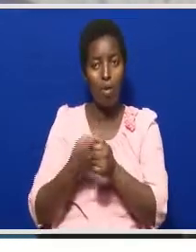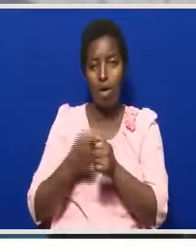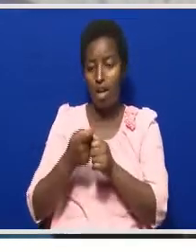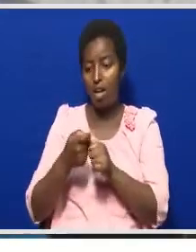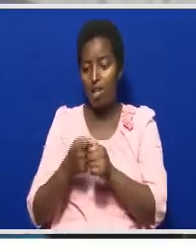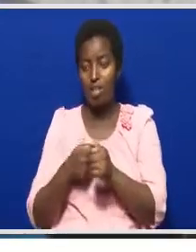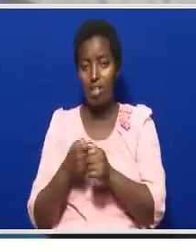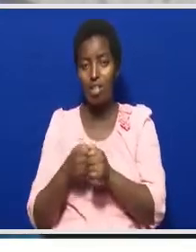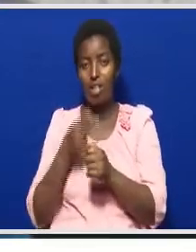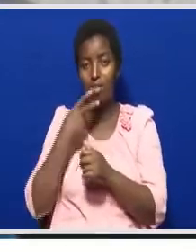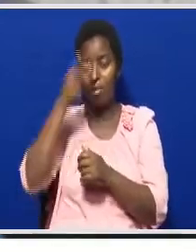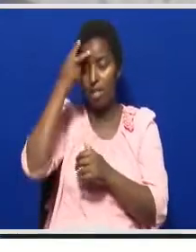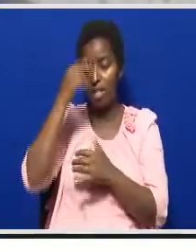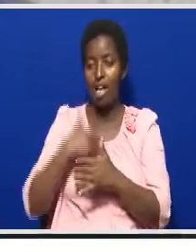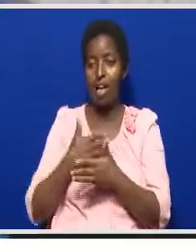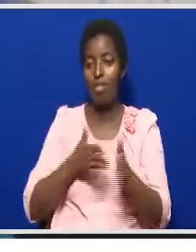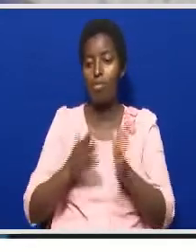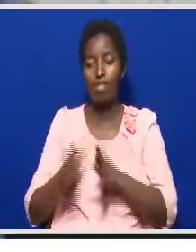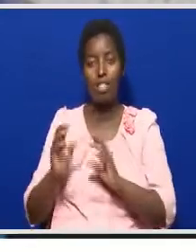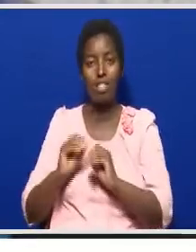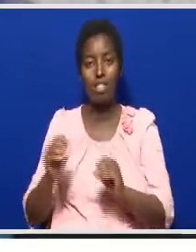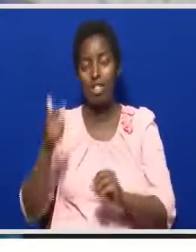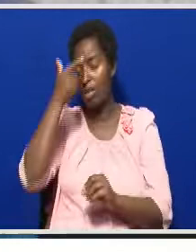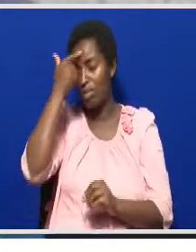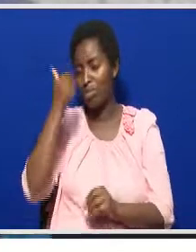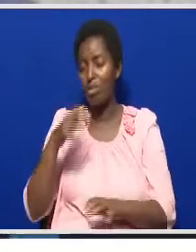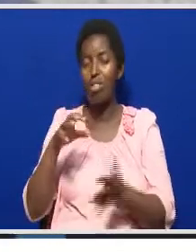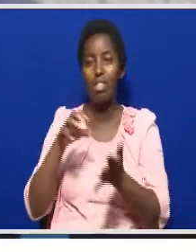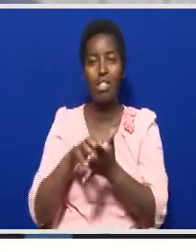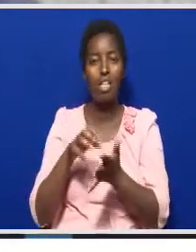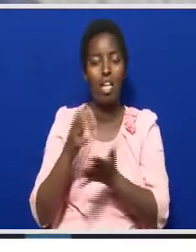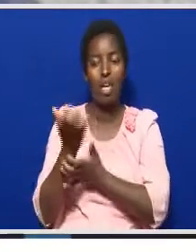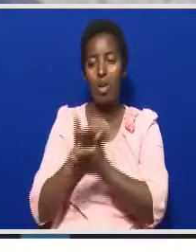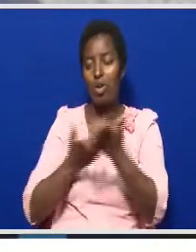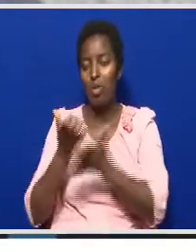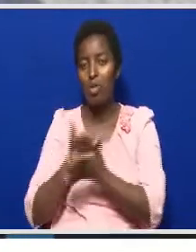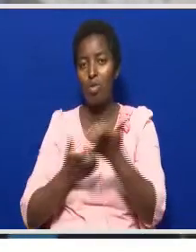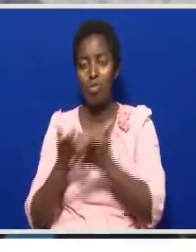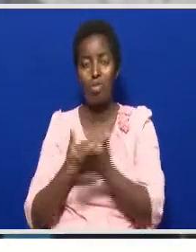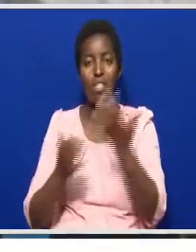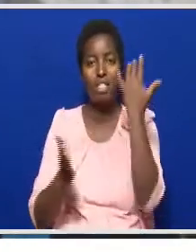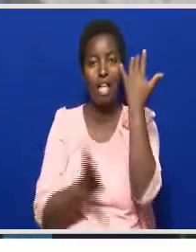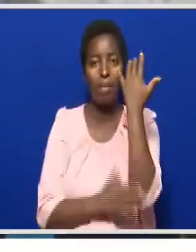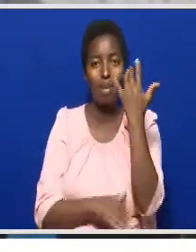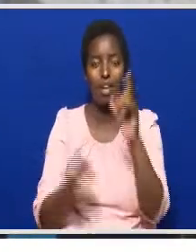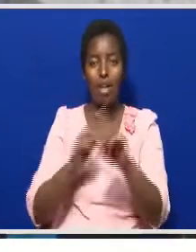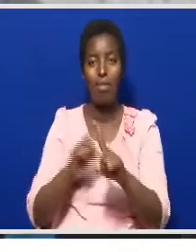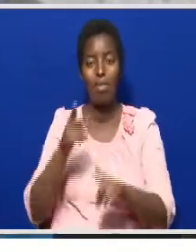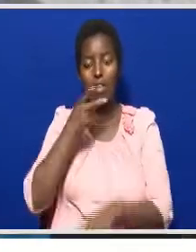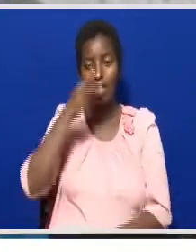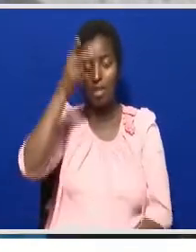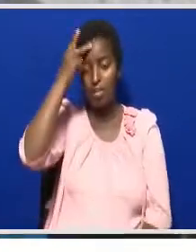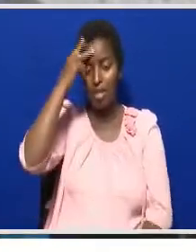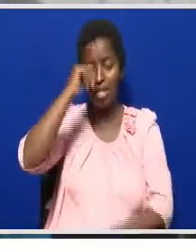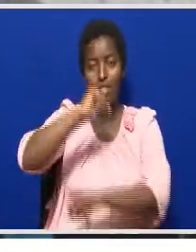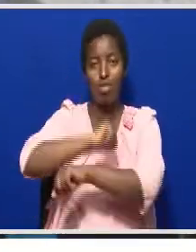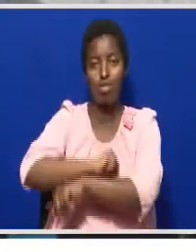wazazi hawana nafasi, maana uzito ni mwingi sana. Lakini shida ile kubwa kwetu kama wazazi ni kwamba